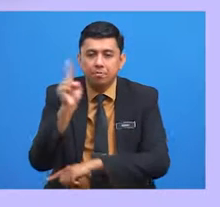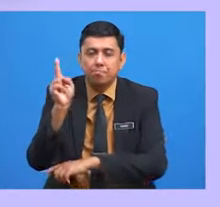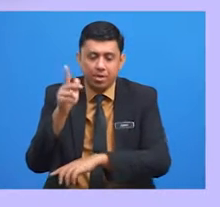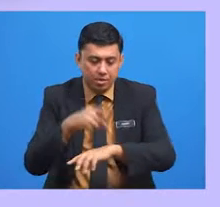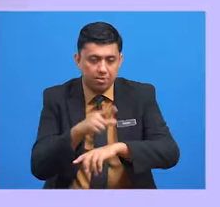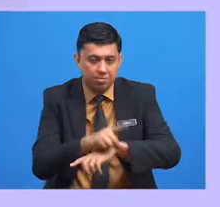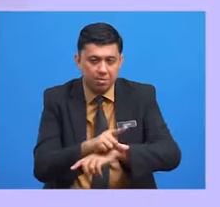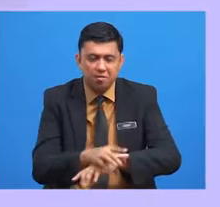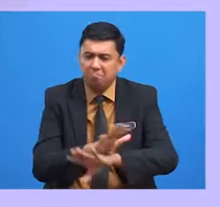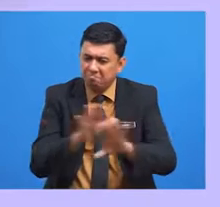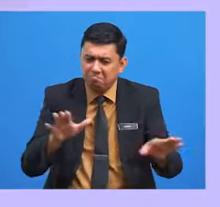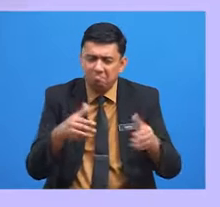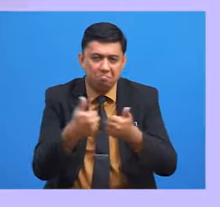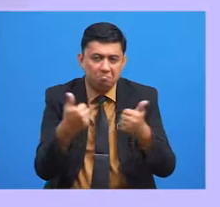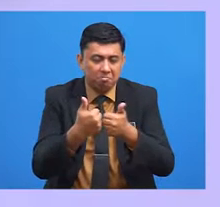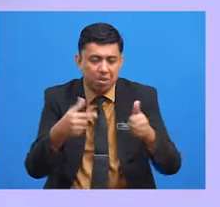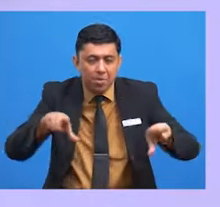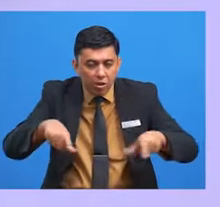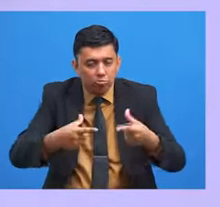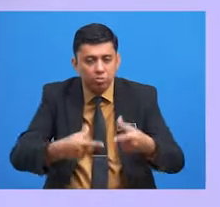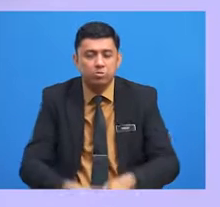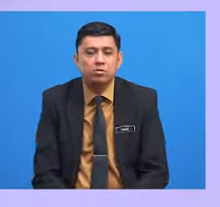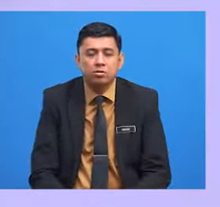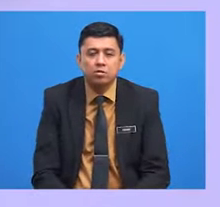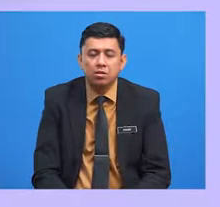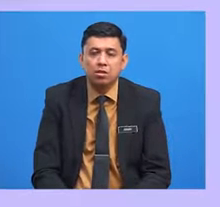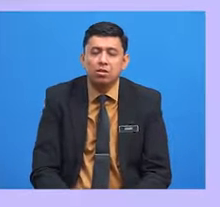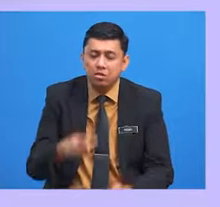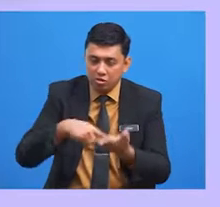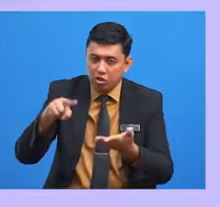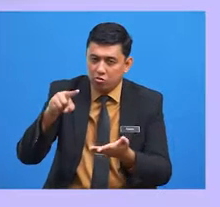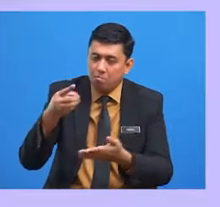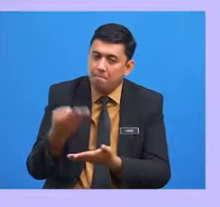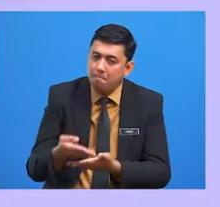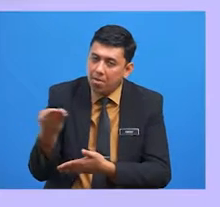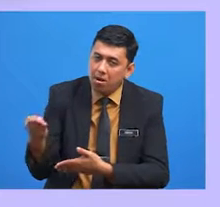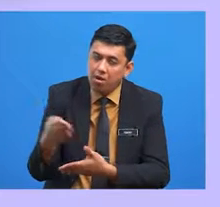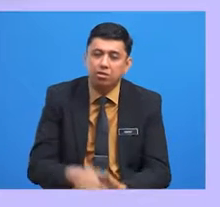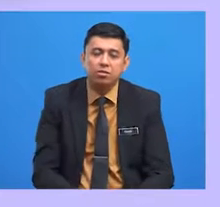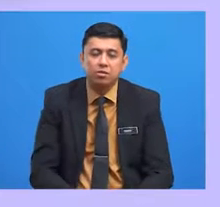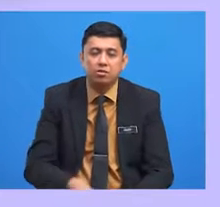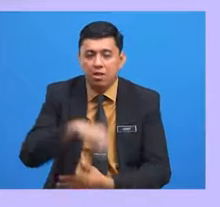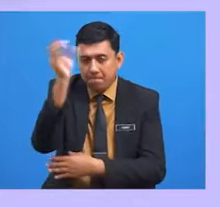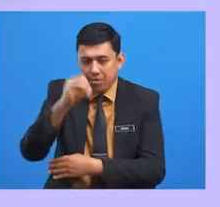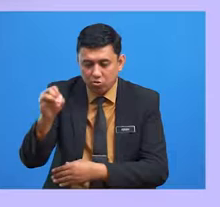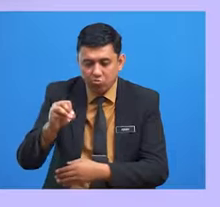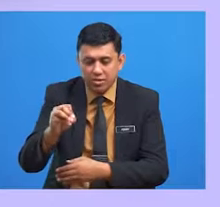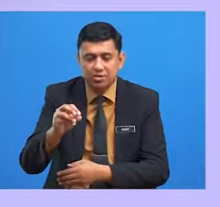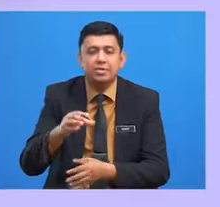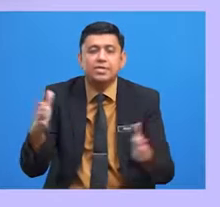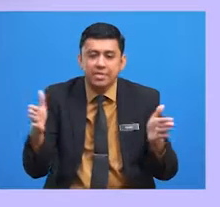Manakala, permintaan yang tak anjal berlaku apabila perbelanjaan sesuatu barang hanya melibatkan peratusan